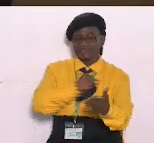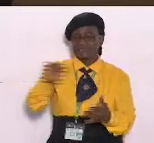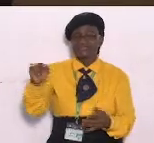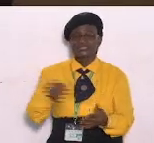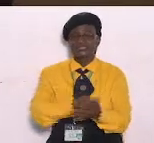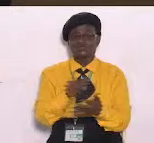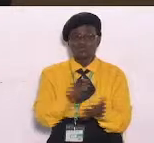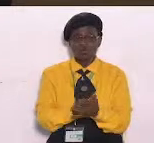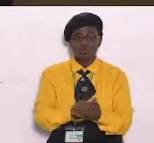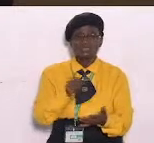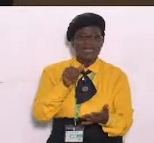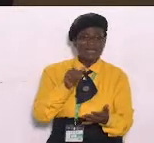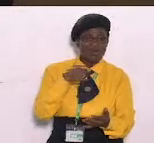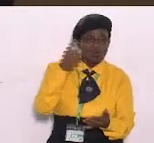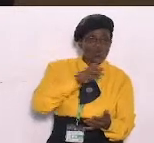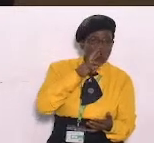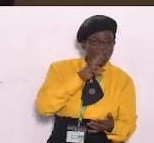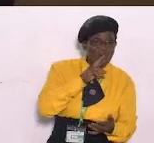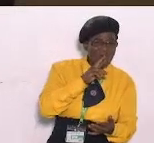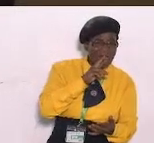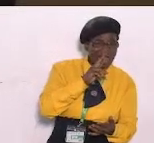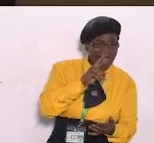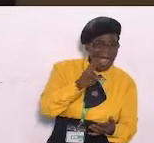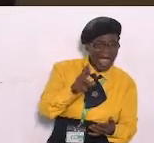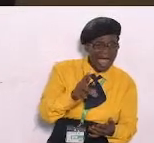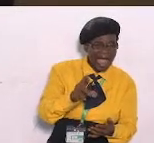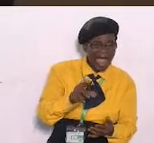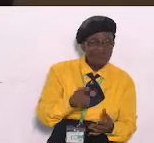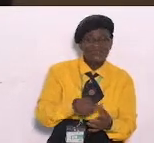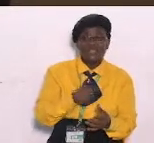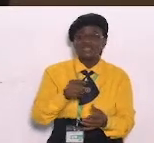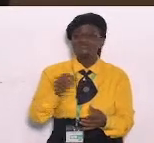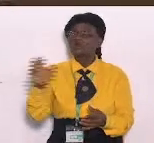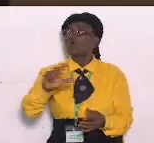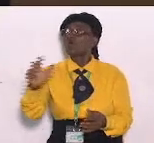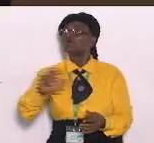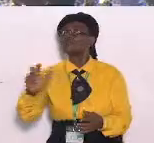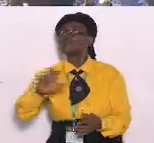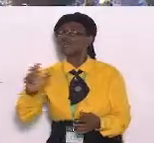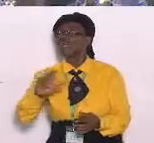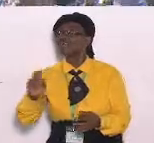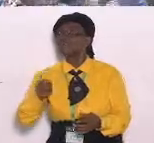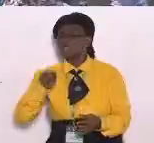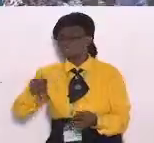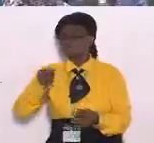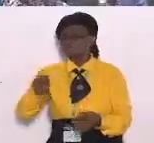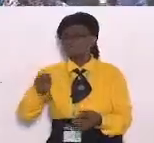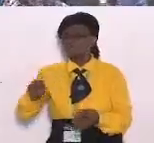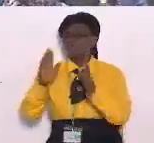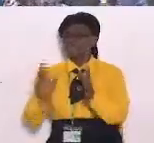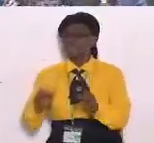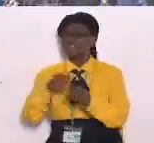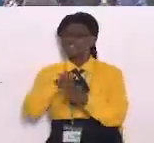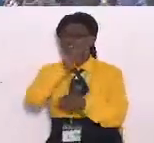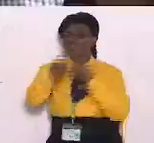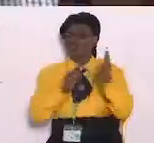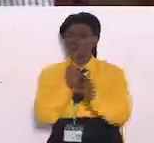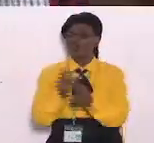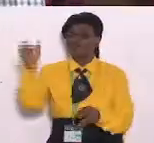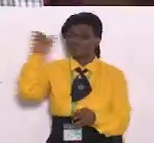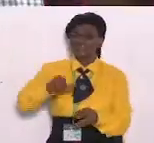mentionner les premiers 100 milliardaires du monde ils vont mentionner ton nom